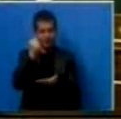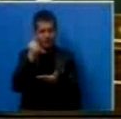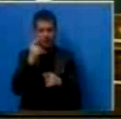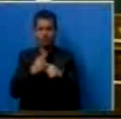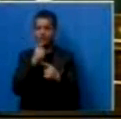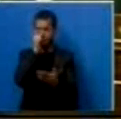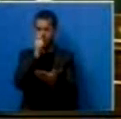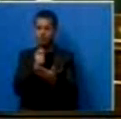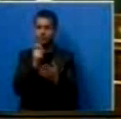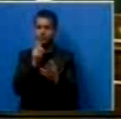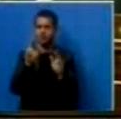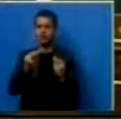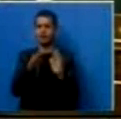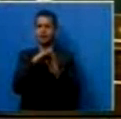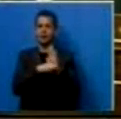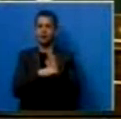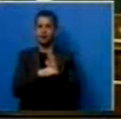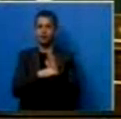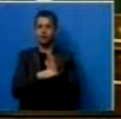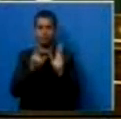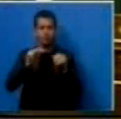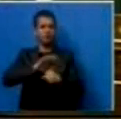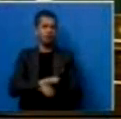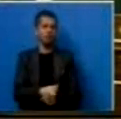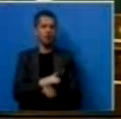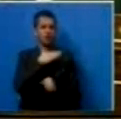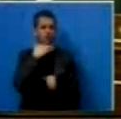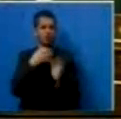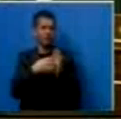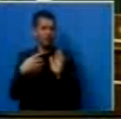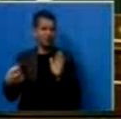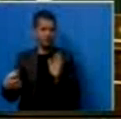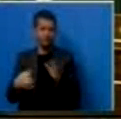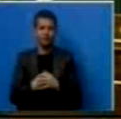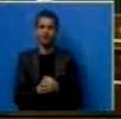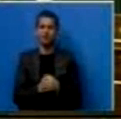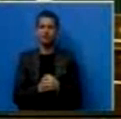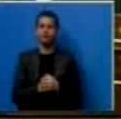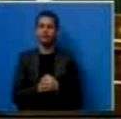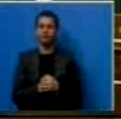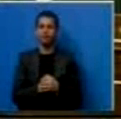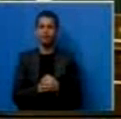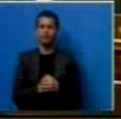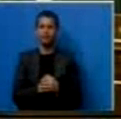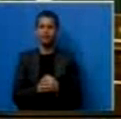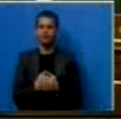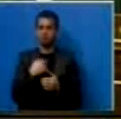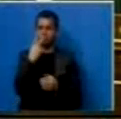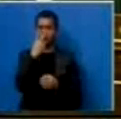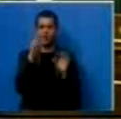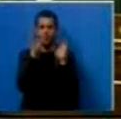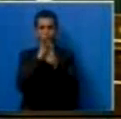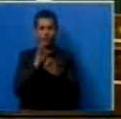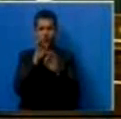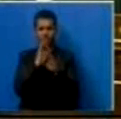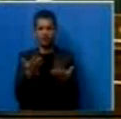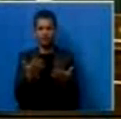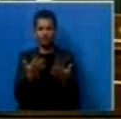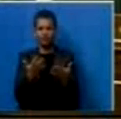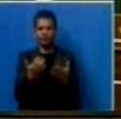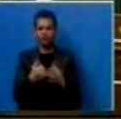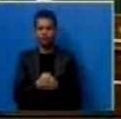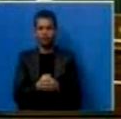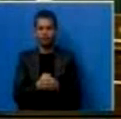të rregullave fiskale cilat janë shkel në mënyrë të vazhdueshme. Ne këto nuk e pam sot në